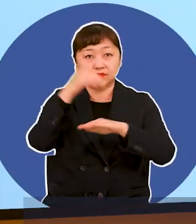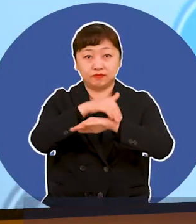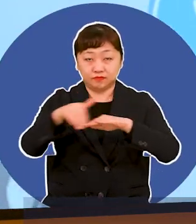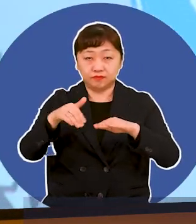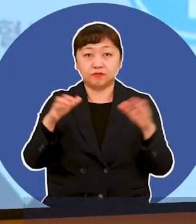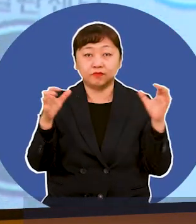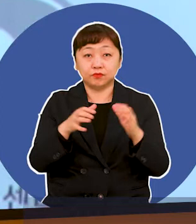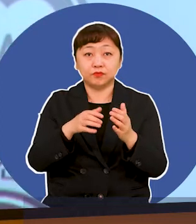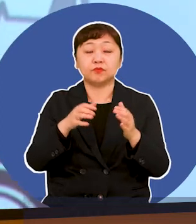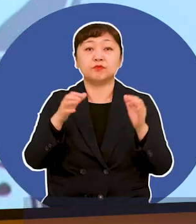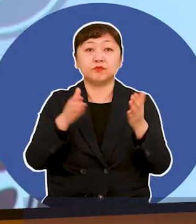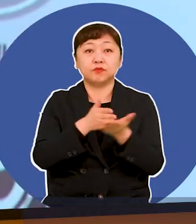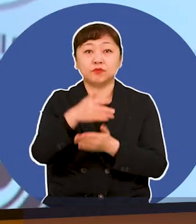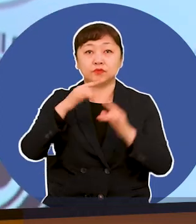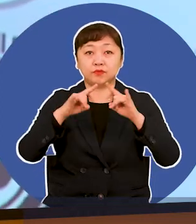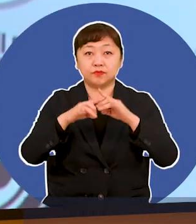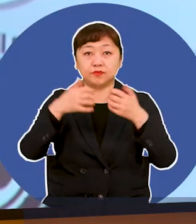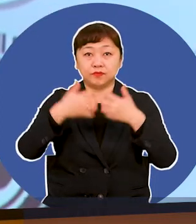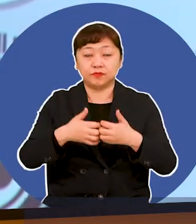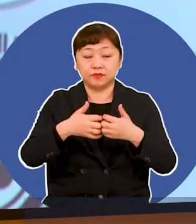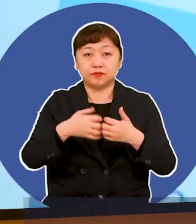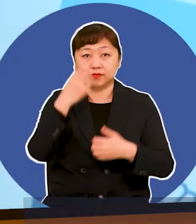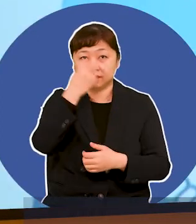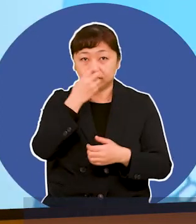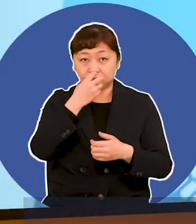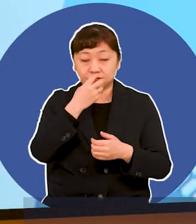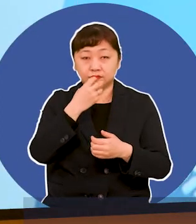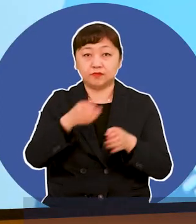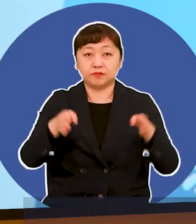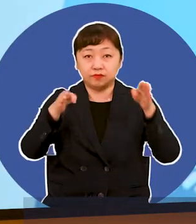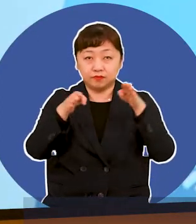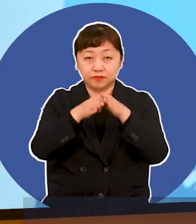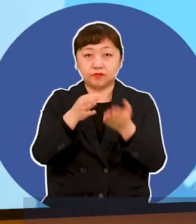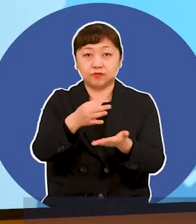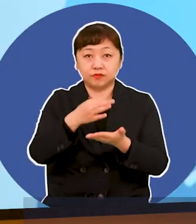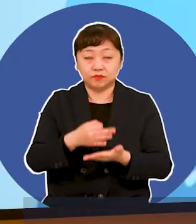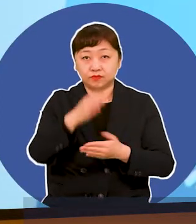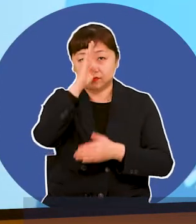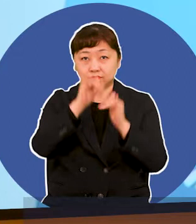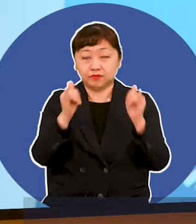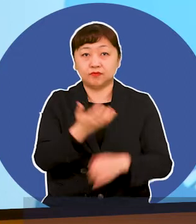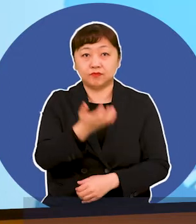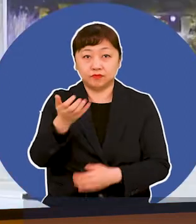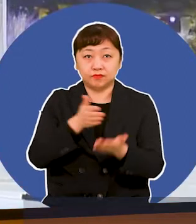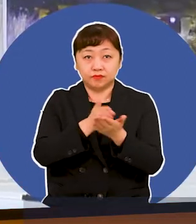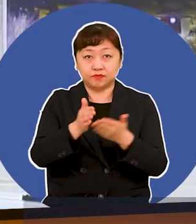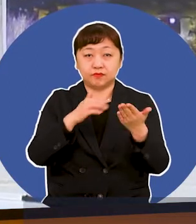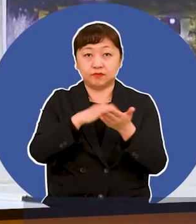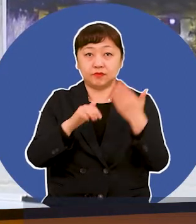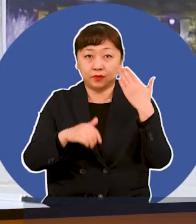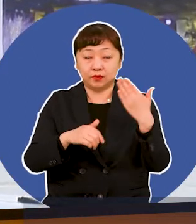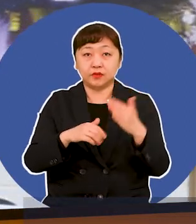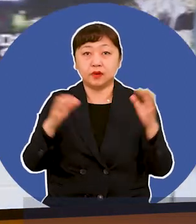모집부문은 전기 기계설비 등 시설관리 원무 수납 환자 이송 등 9개 직군으로 총